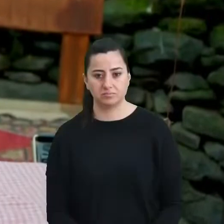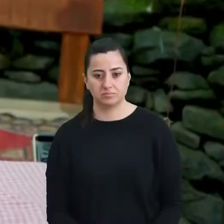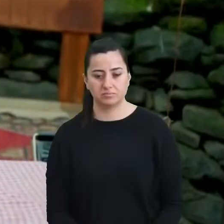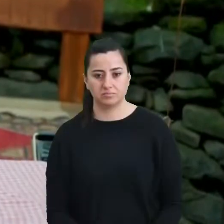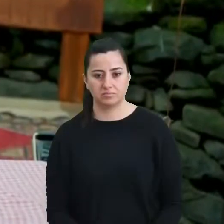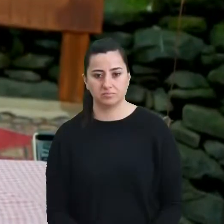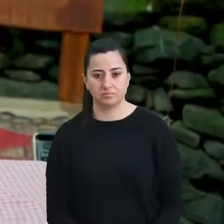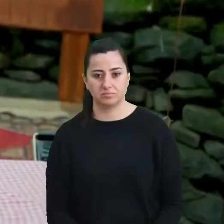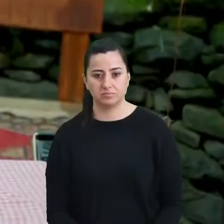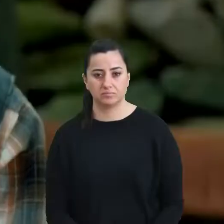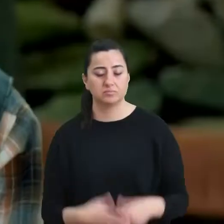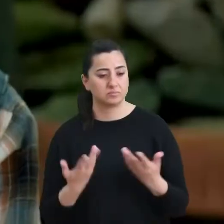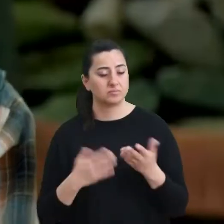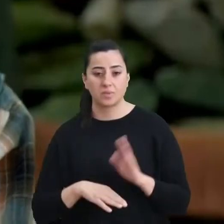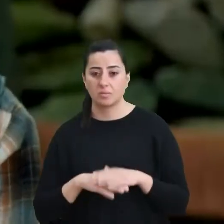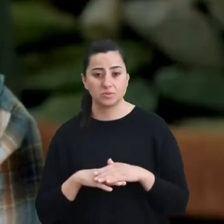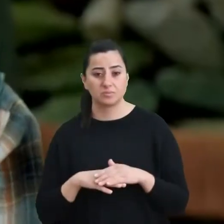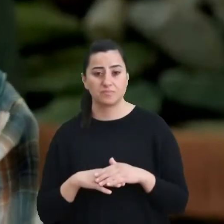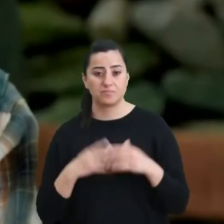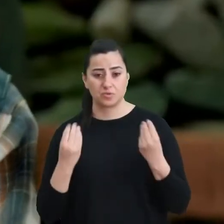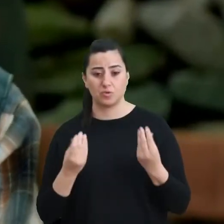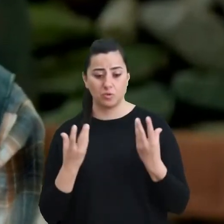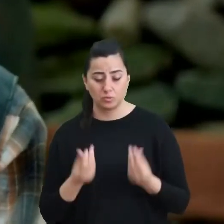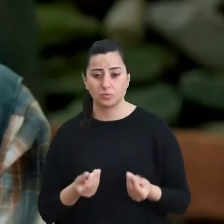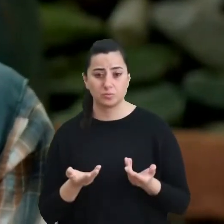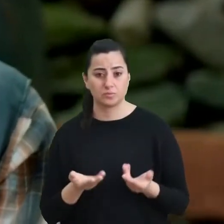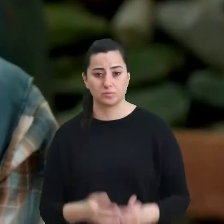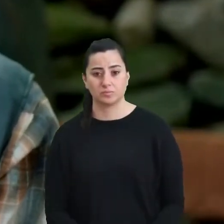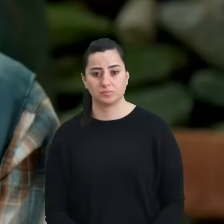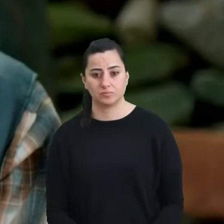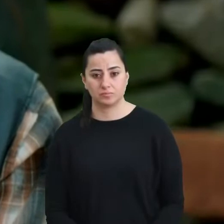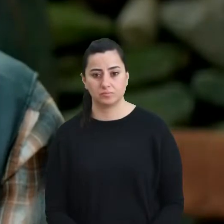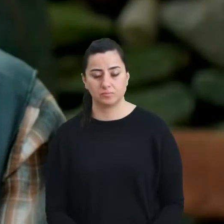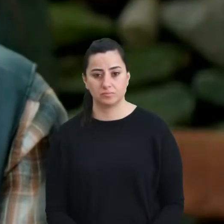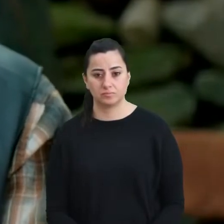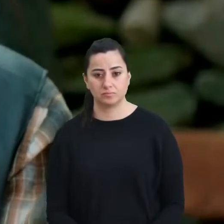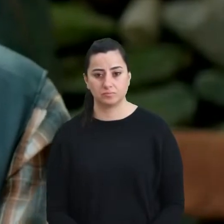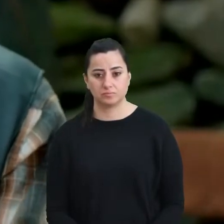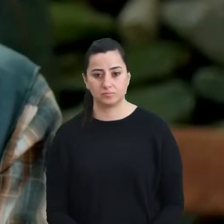Sen ne şeysin, ne yapacaksın Süleyman? İyi güzel konuşup durundu böyle.